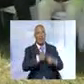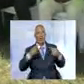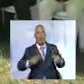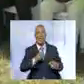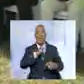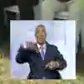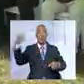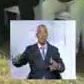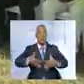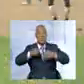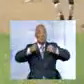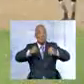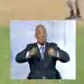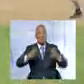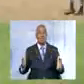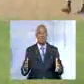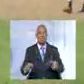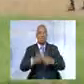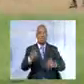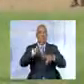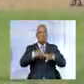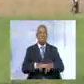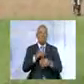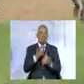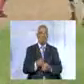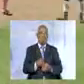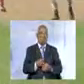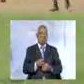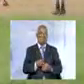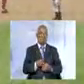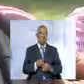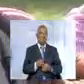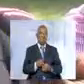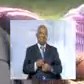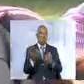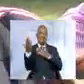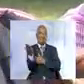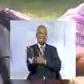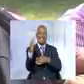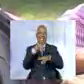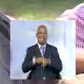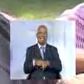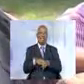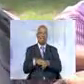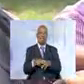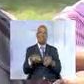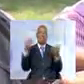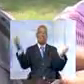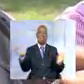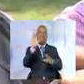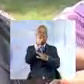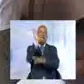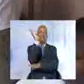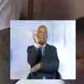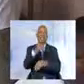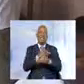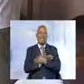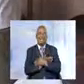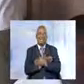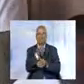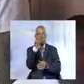Côte d'Ivoire. À l'occasion de la deuxième édition de la fête du sport, cette fondation a mobilisé plus de 2000 personnes au stade INJS